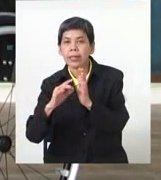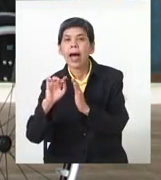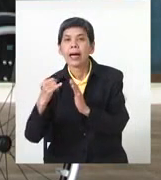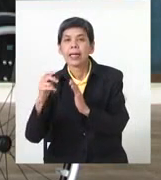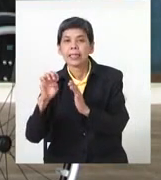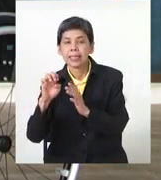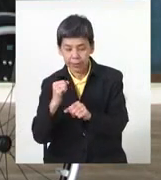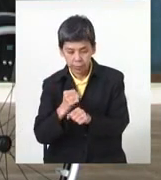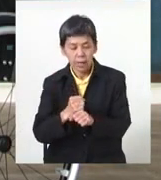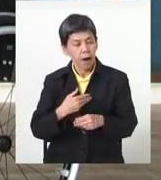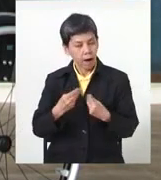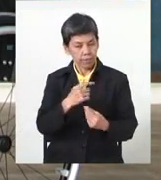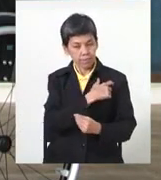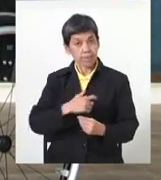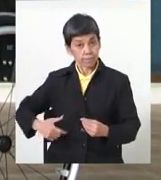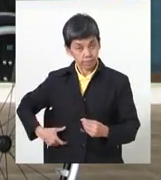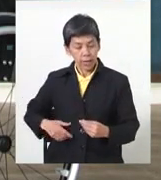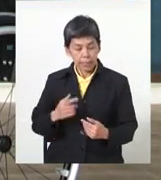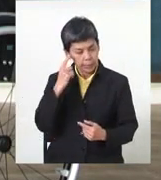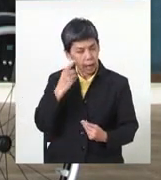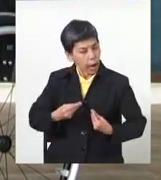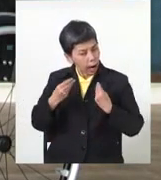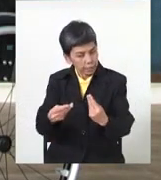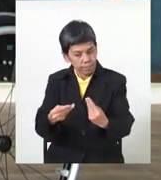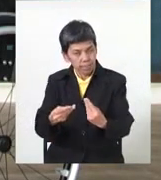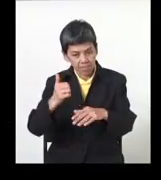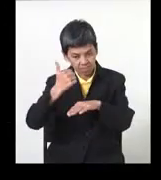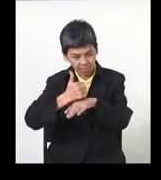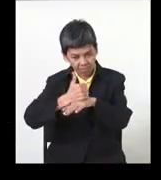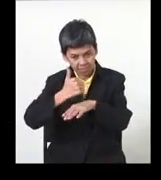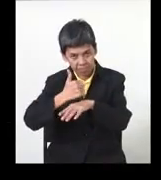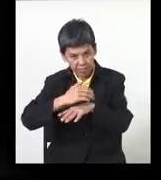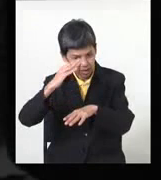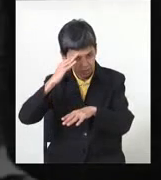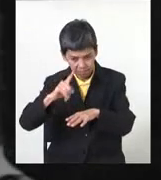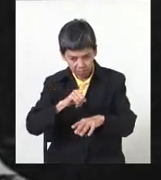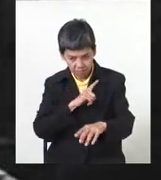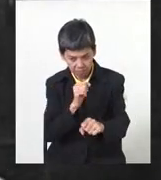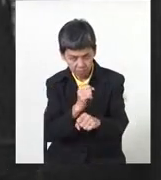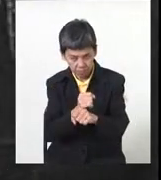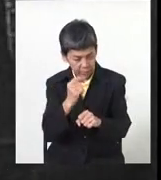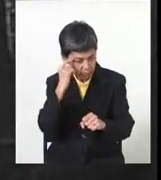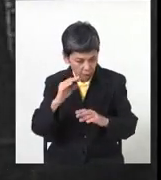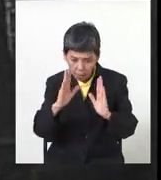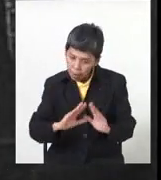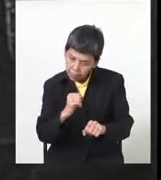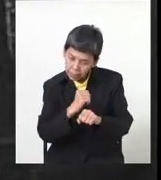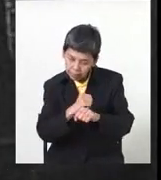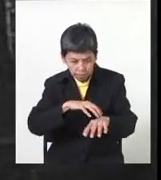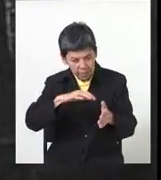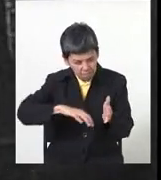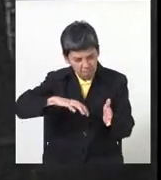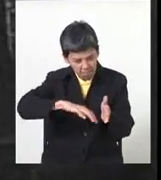จีนเอ่อท่านก็มอบหมายให้เจ้าพระยามหาสุริยวงศ์ช่วงบุญนาคเป็นแม่กองครับออก